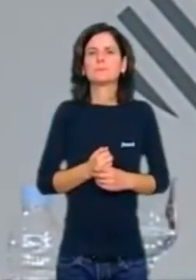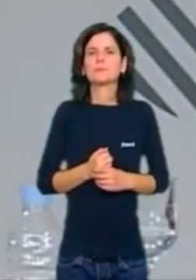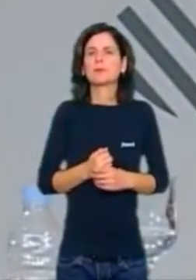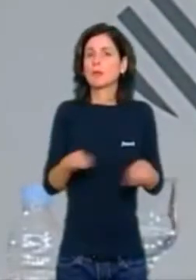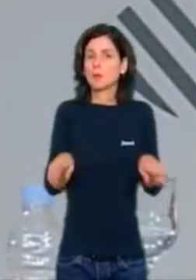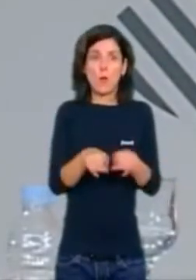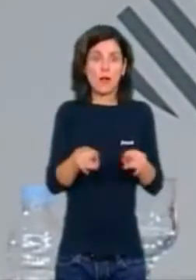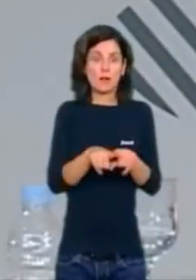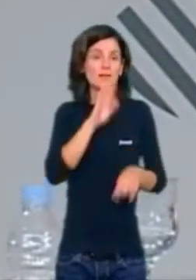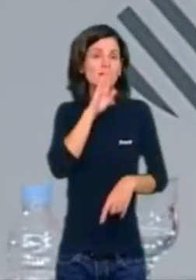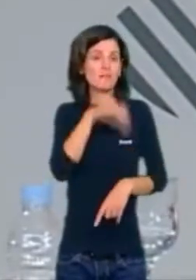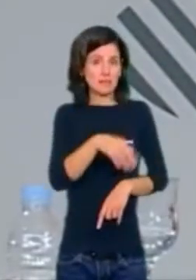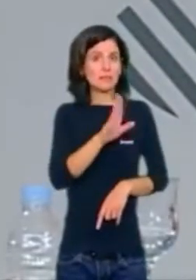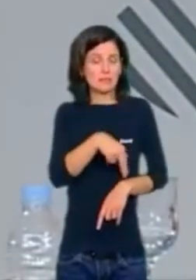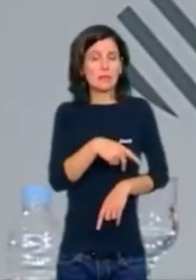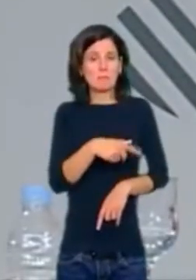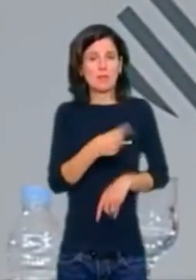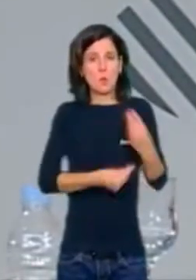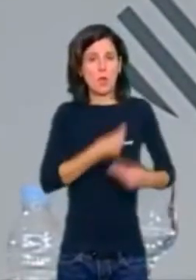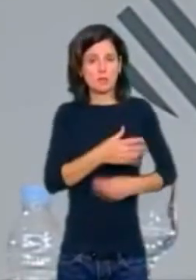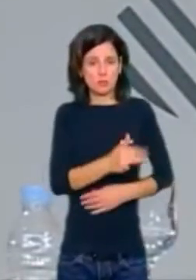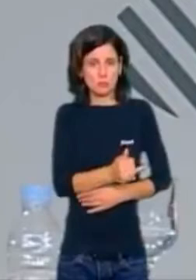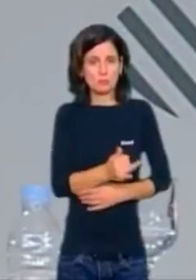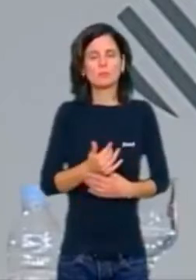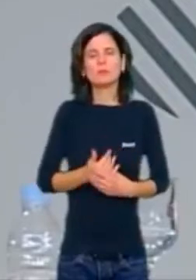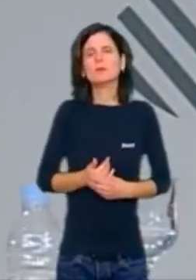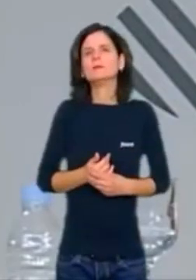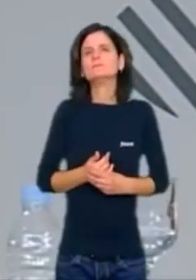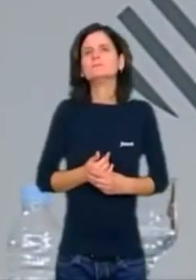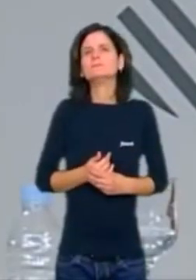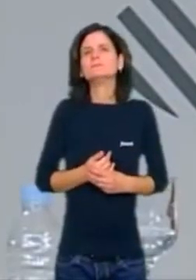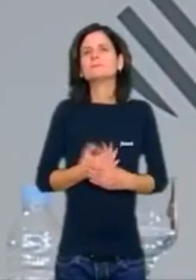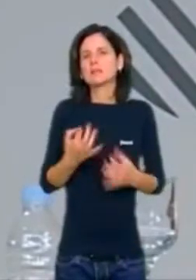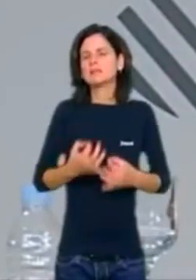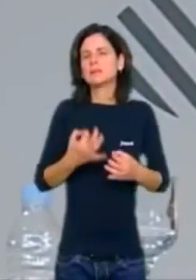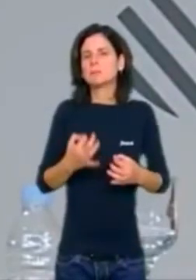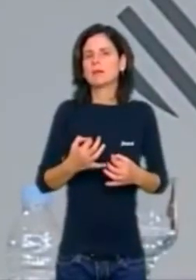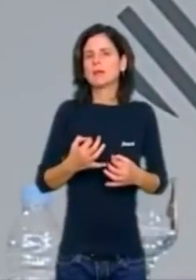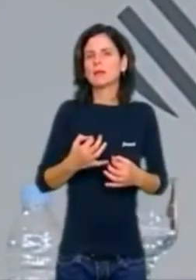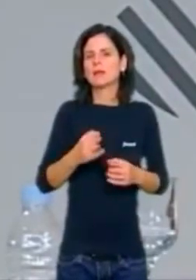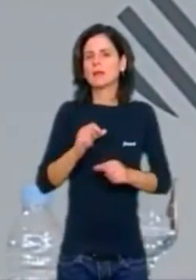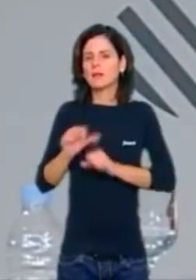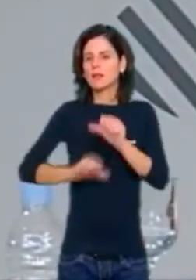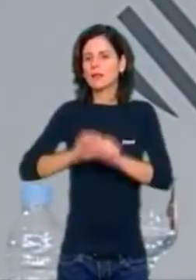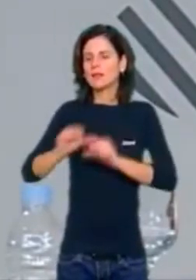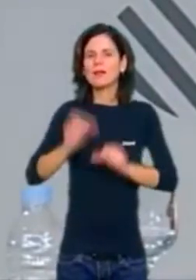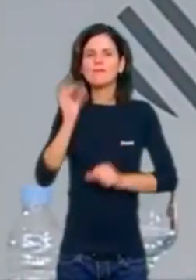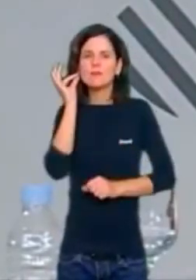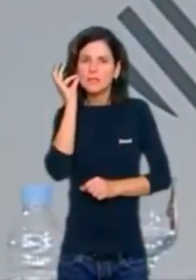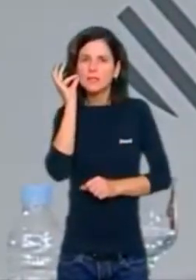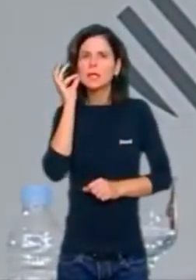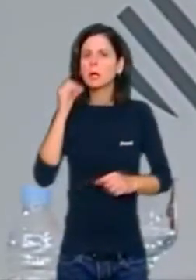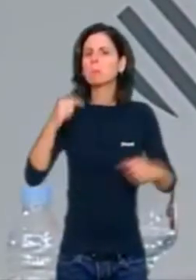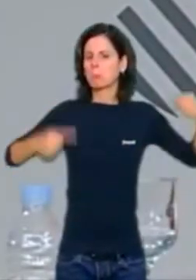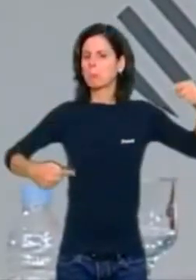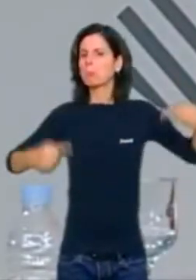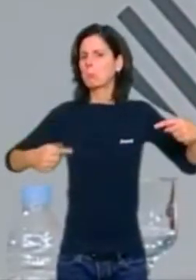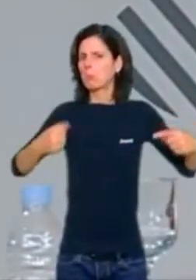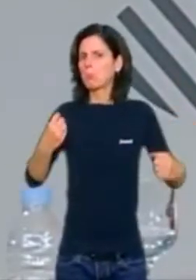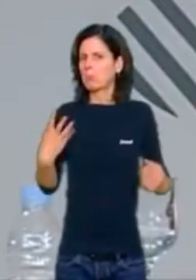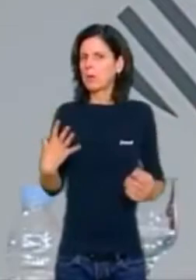que el Levante, que també el té, i que sempre estan molt ben situades en la primera divisió de la Lliga Femenina.